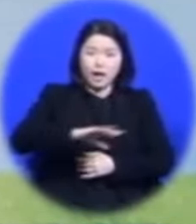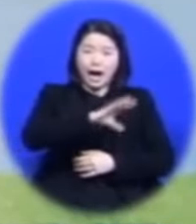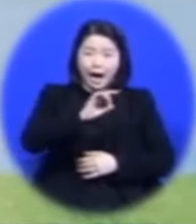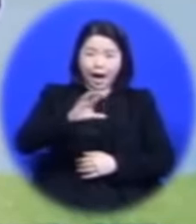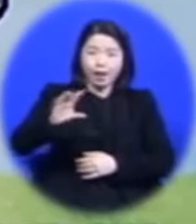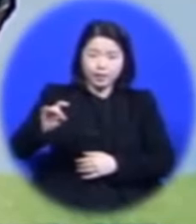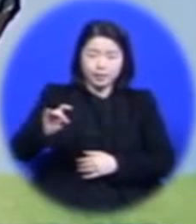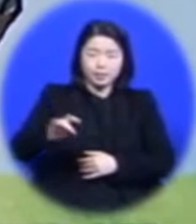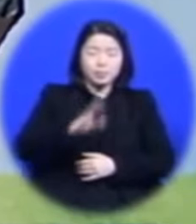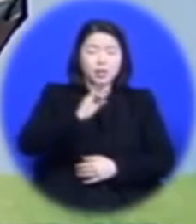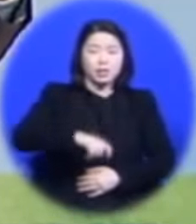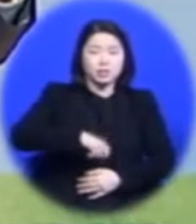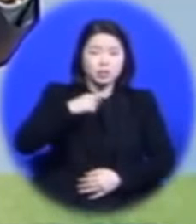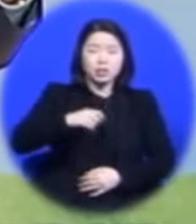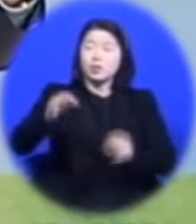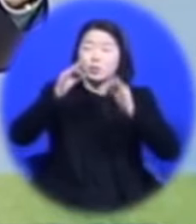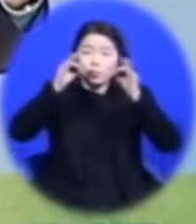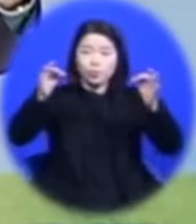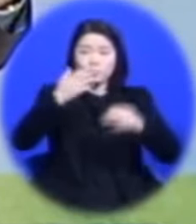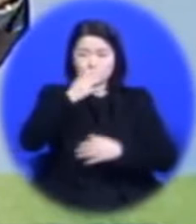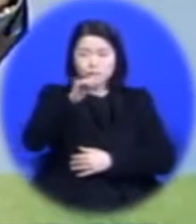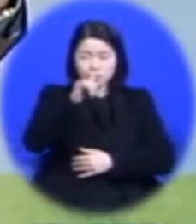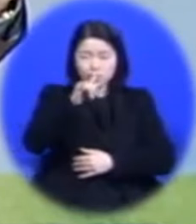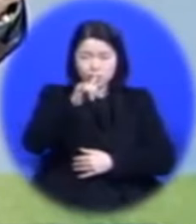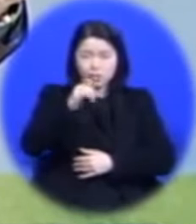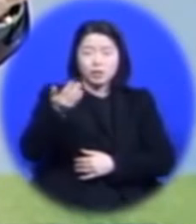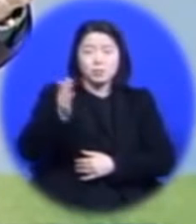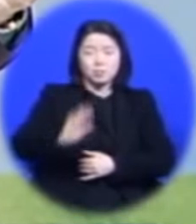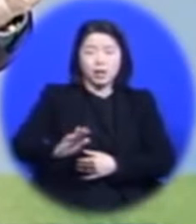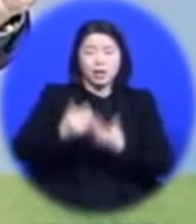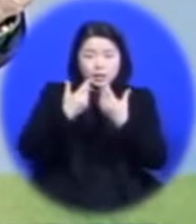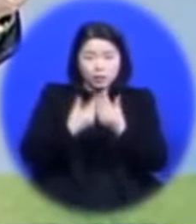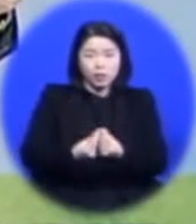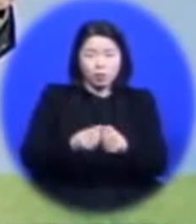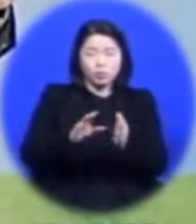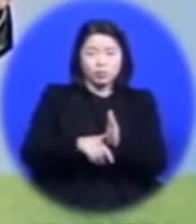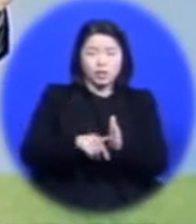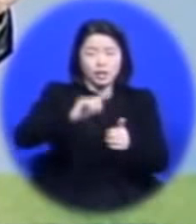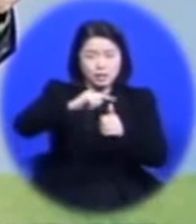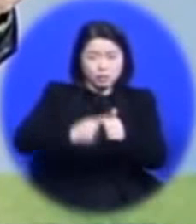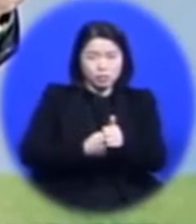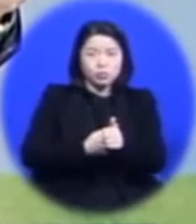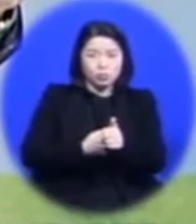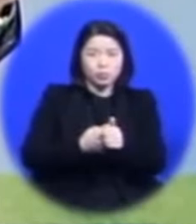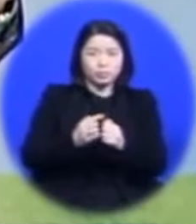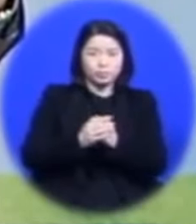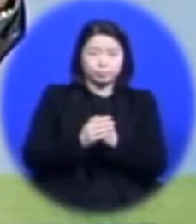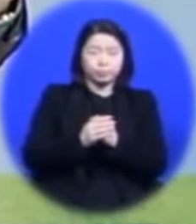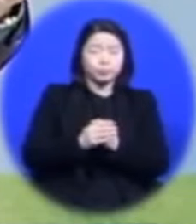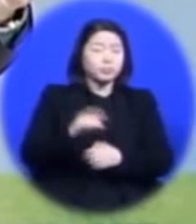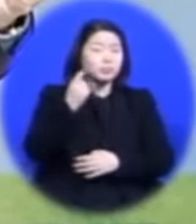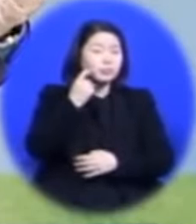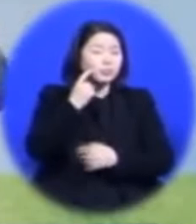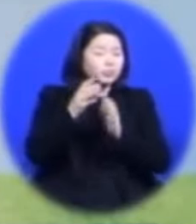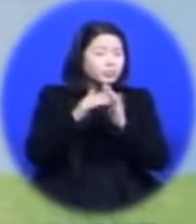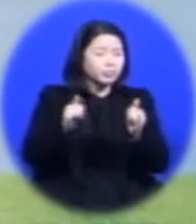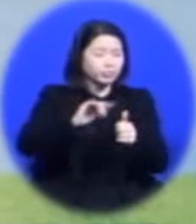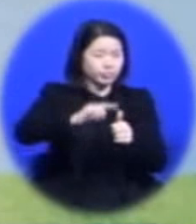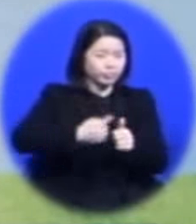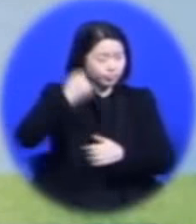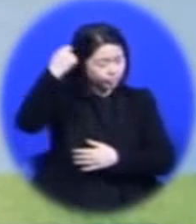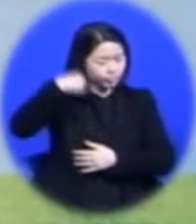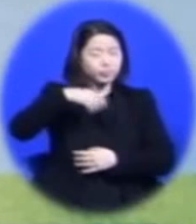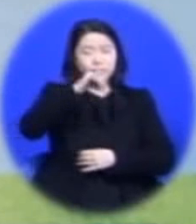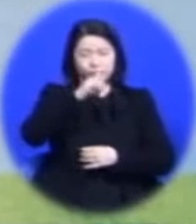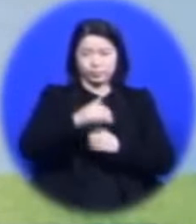정의를 외칠 수가 있지만 그런 경우에 사람들은 대부분 다 스스로가 위선자라고 스스로